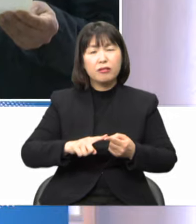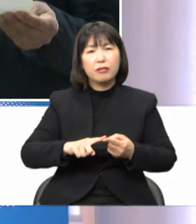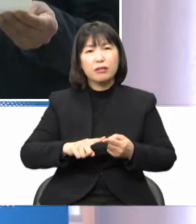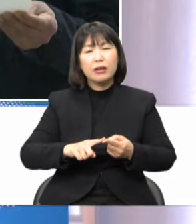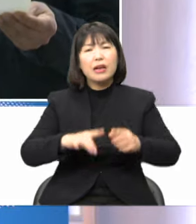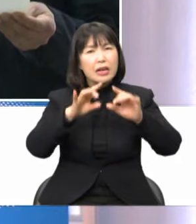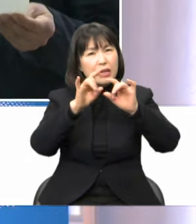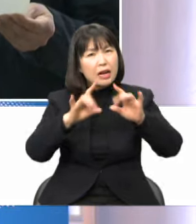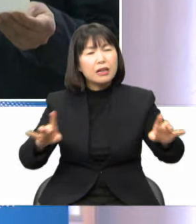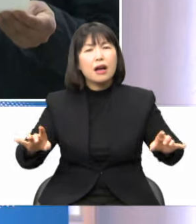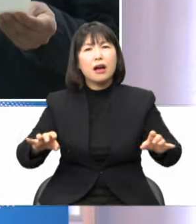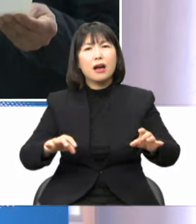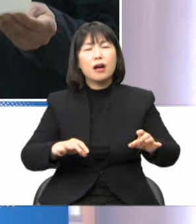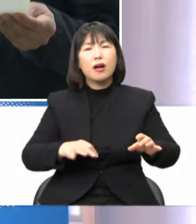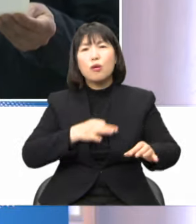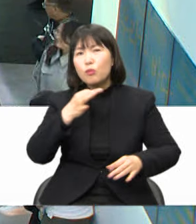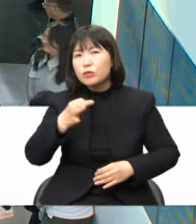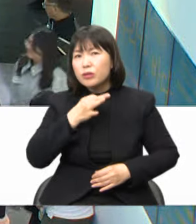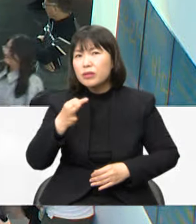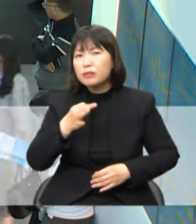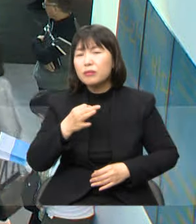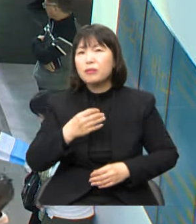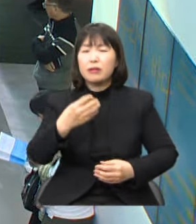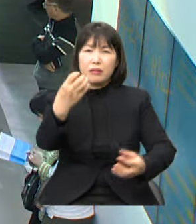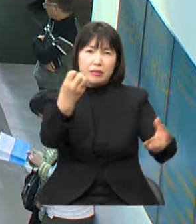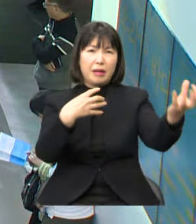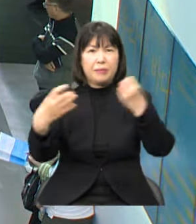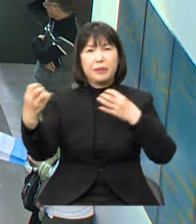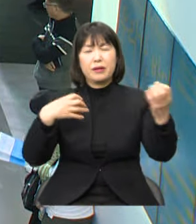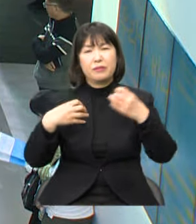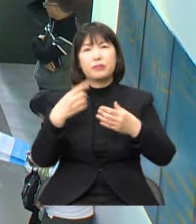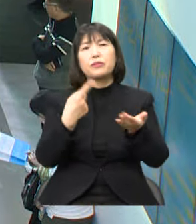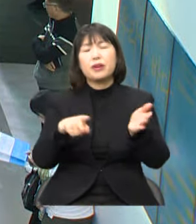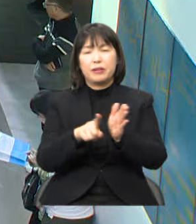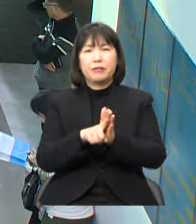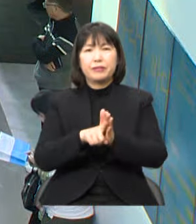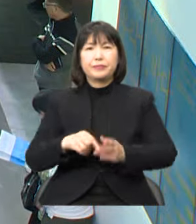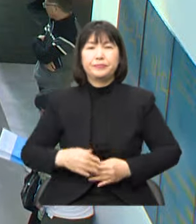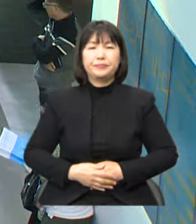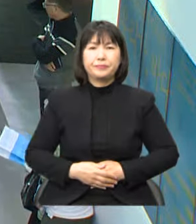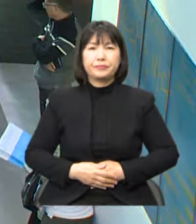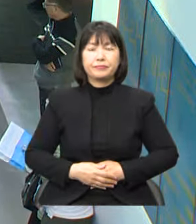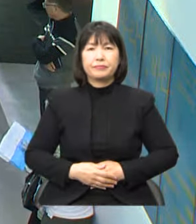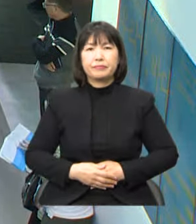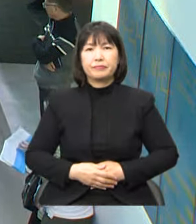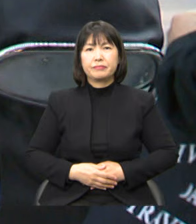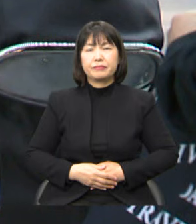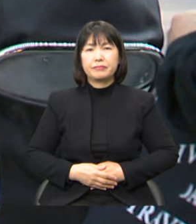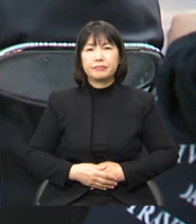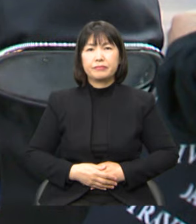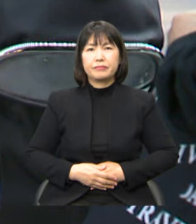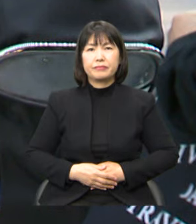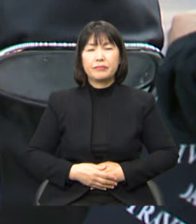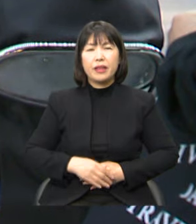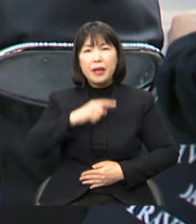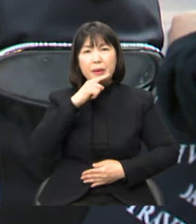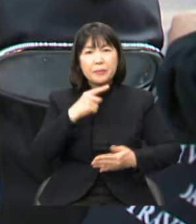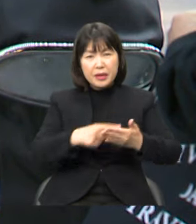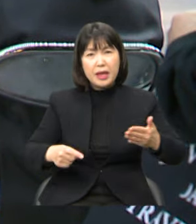각자의 목소리로 답하기 위해서 세월호 참사 정부 합동 분양소 차려졌던 곳 피해